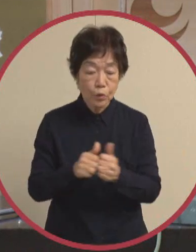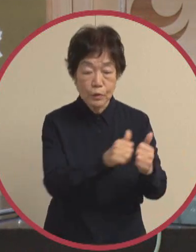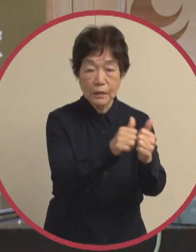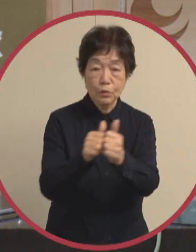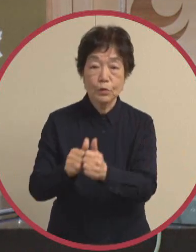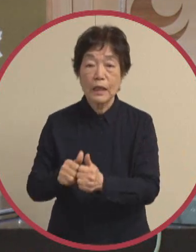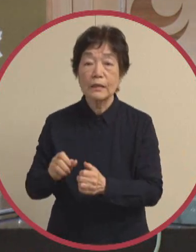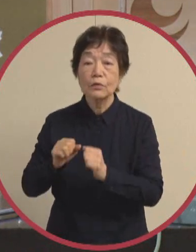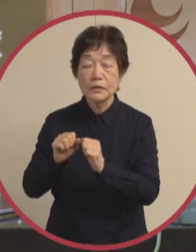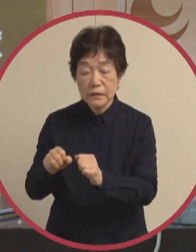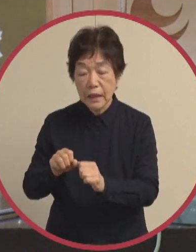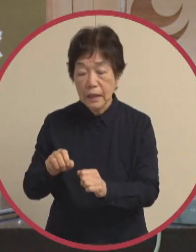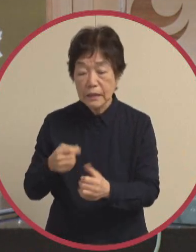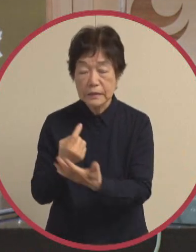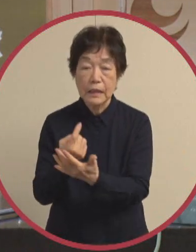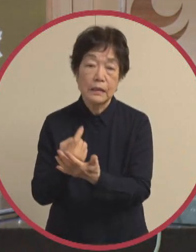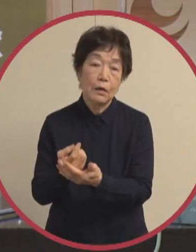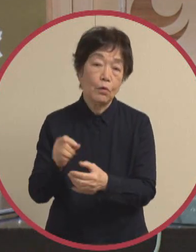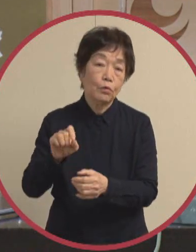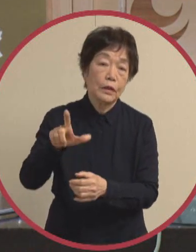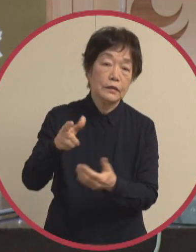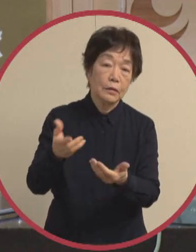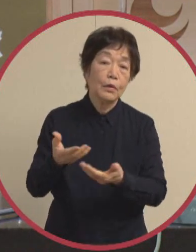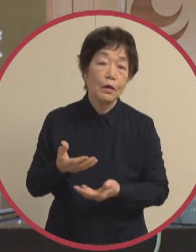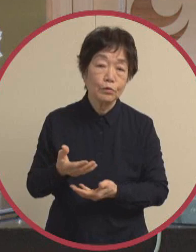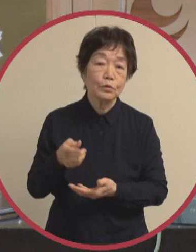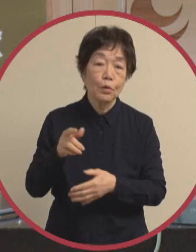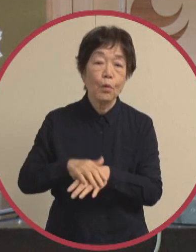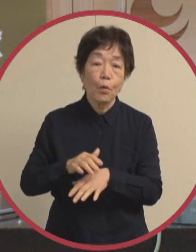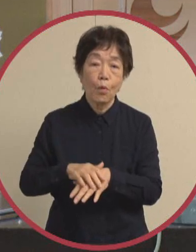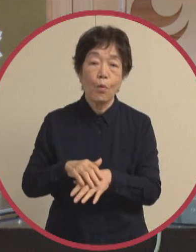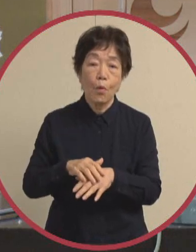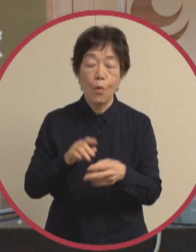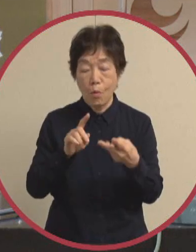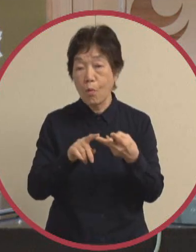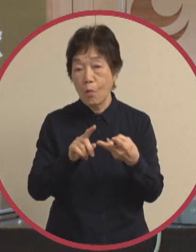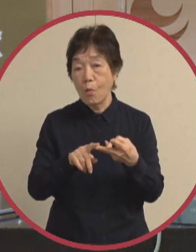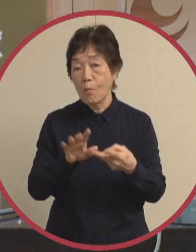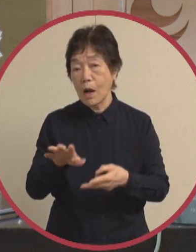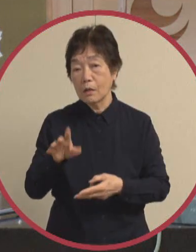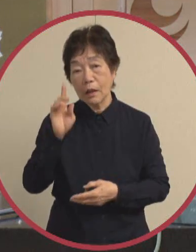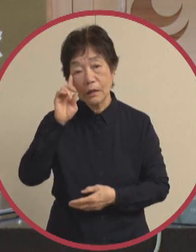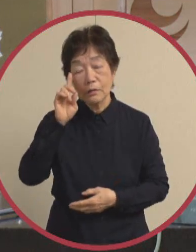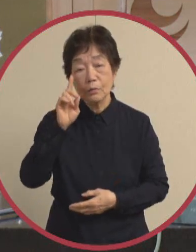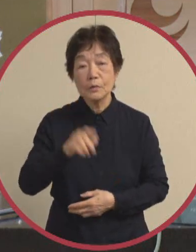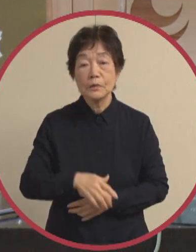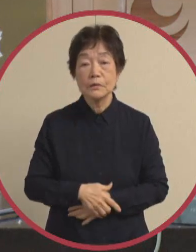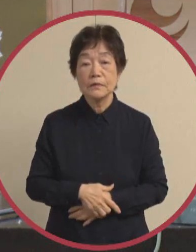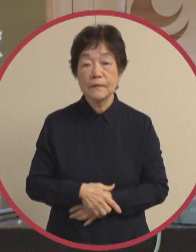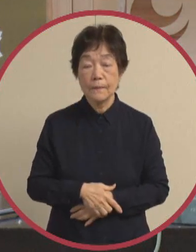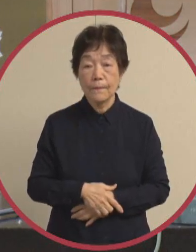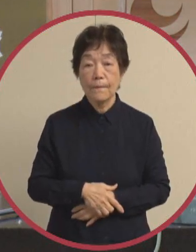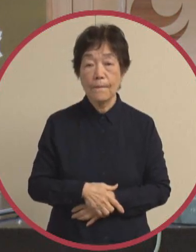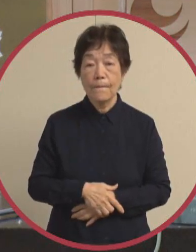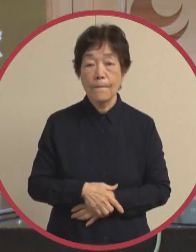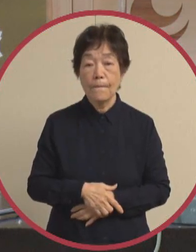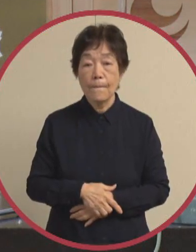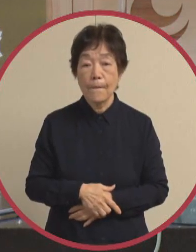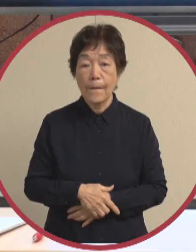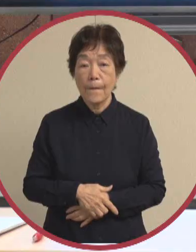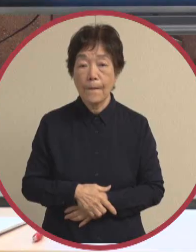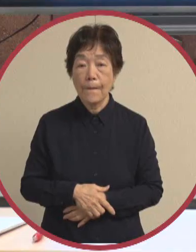で、参加をしてもらうといったようなことが一つ有効な方法かなというふうに思ってます